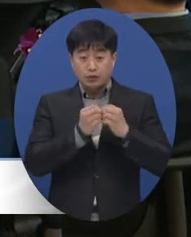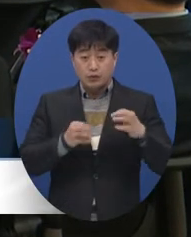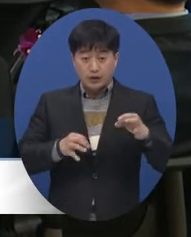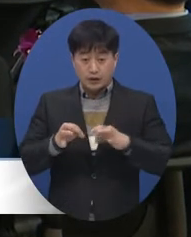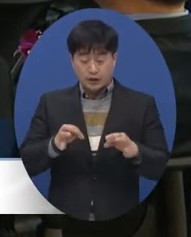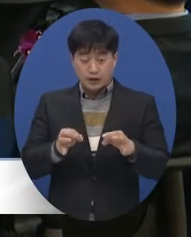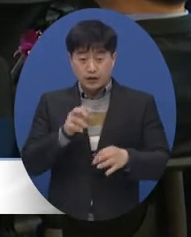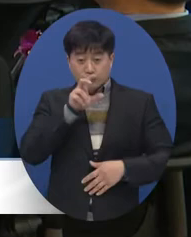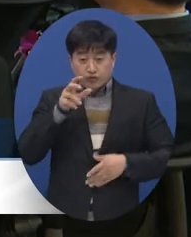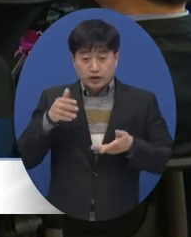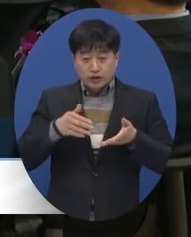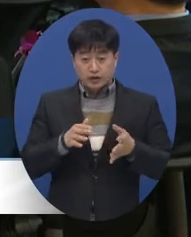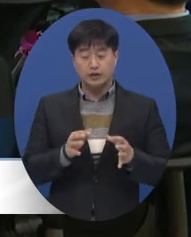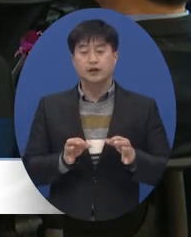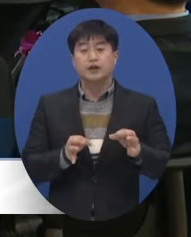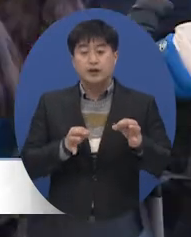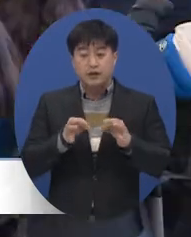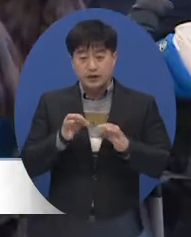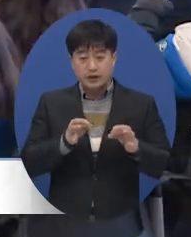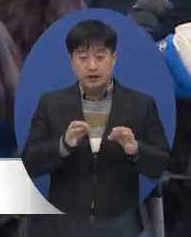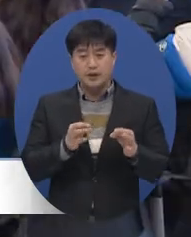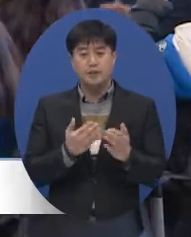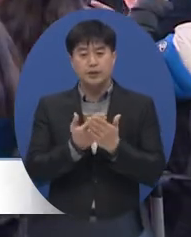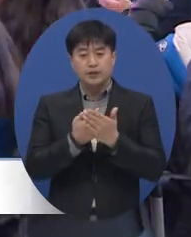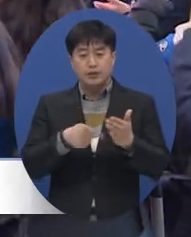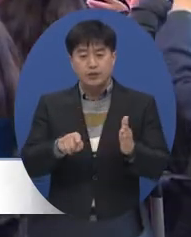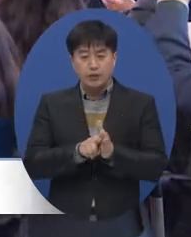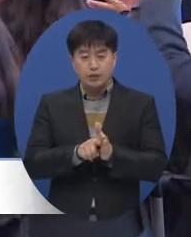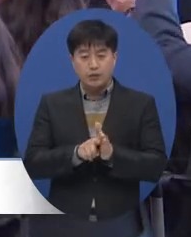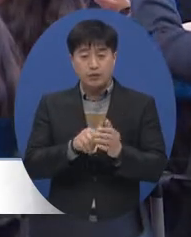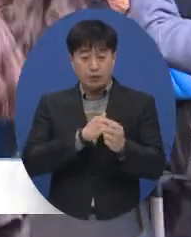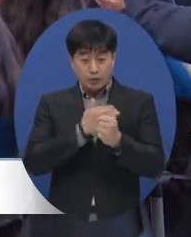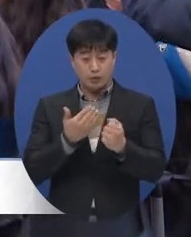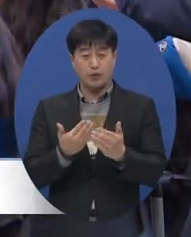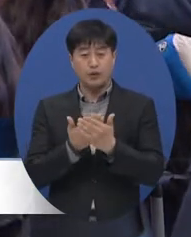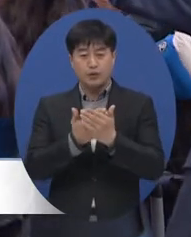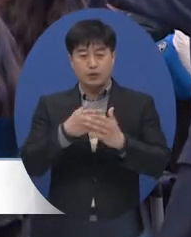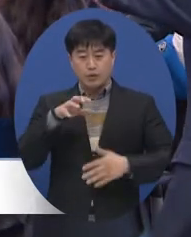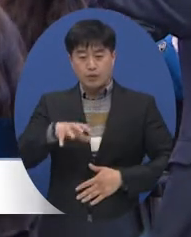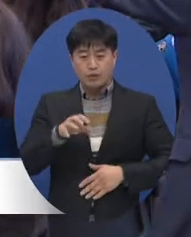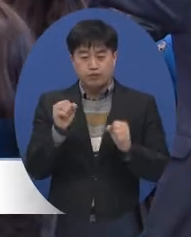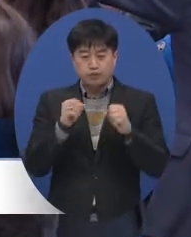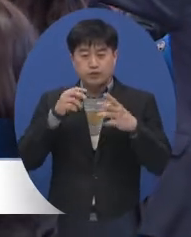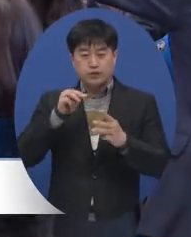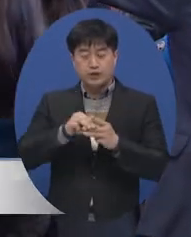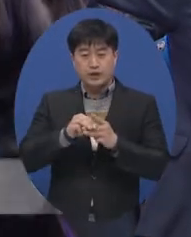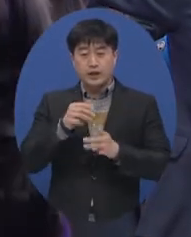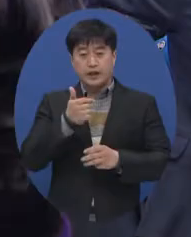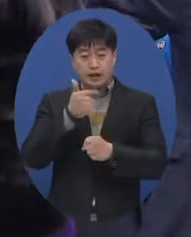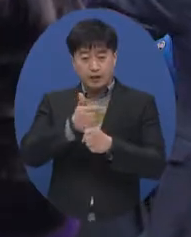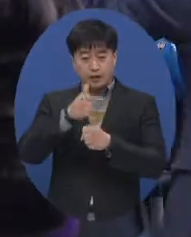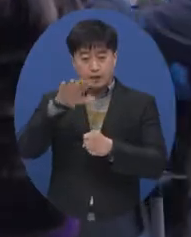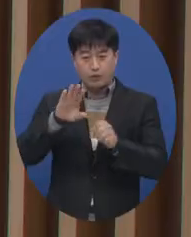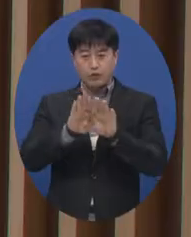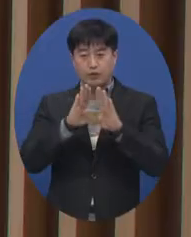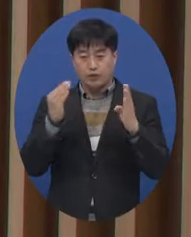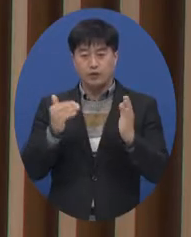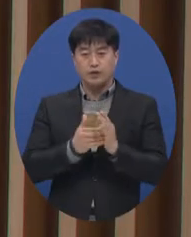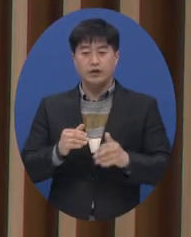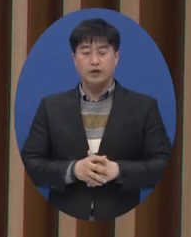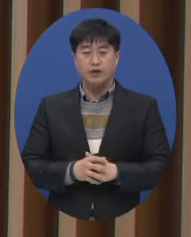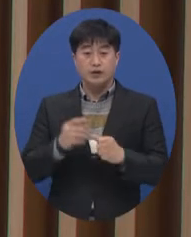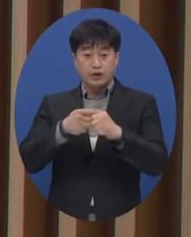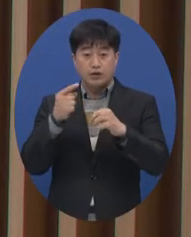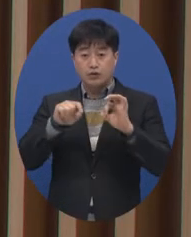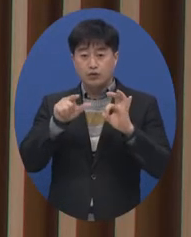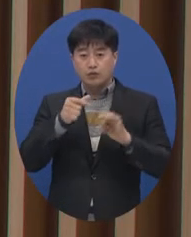전통시장 등 골목경제 활성화를 위한 경기도시장상권진흥원 북부센터가 21일 남양주에 문을 열었습니다.